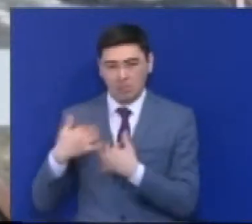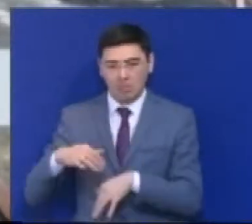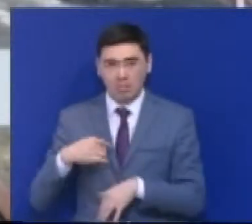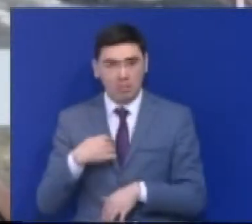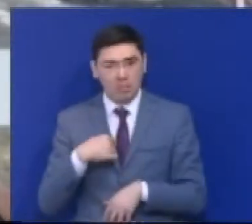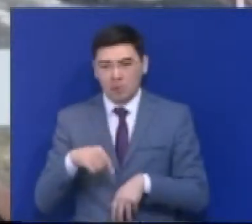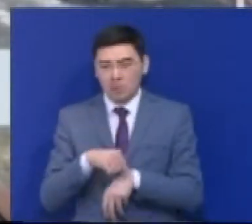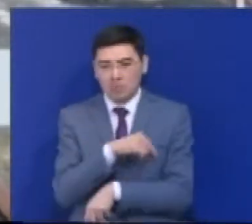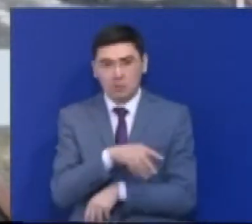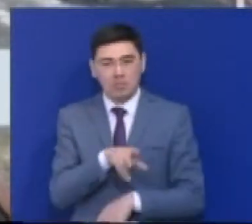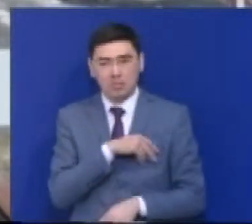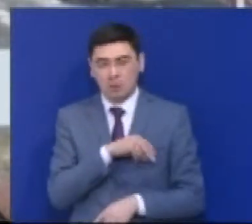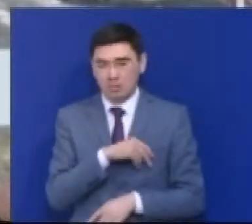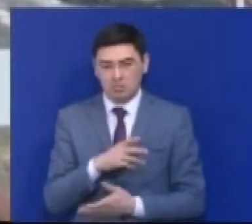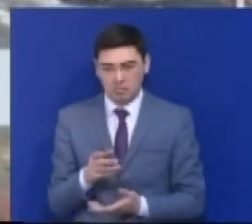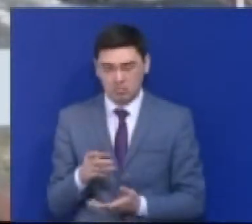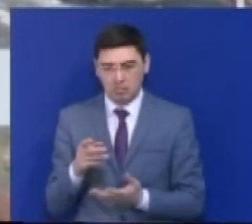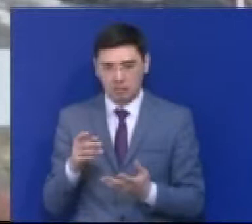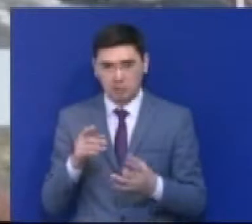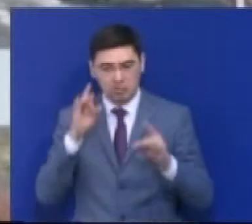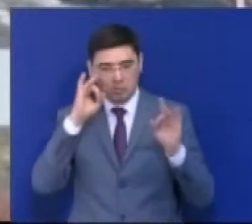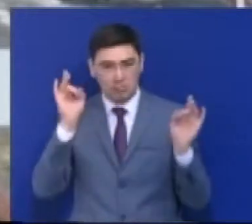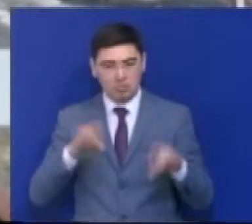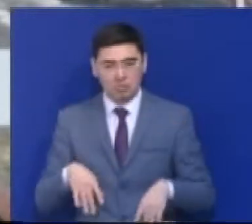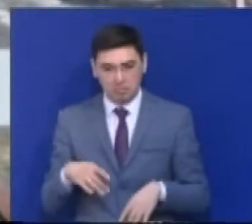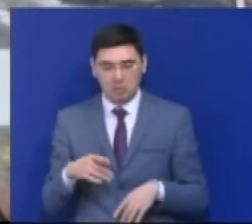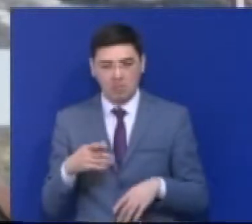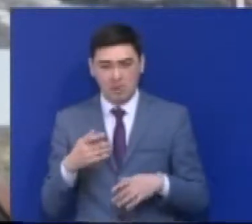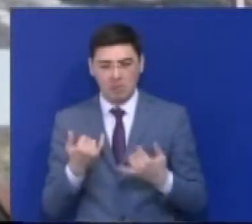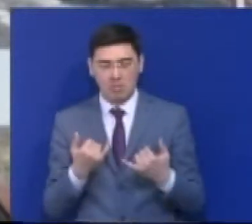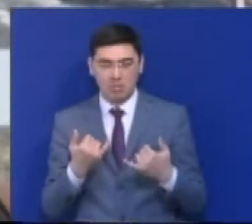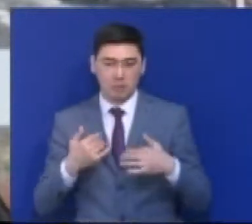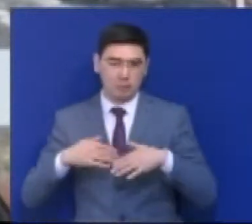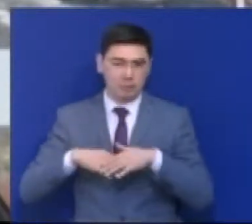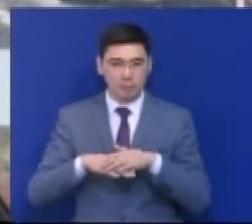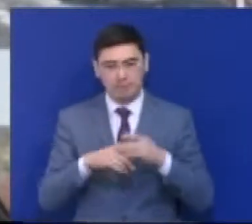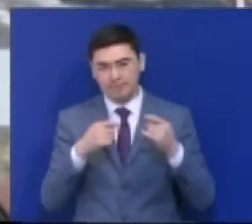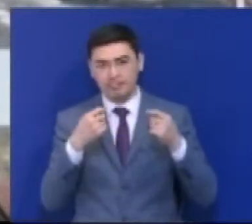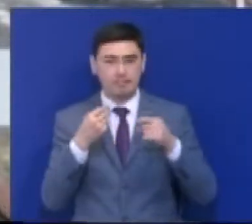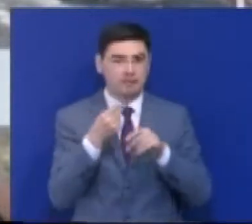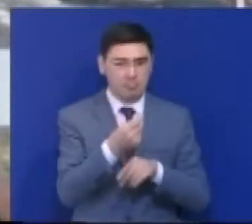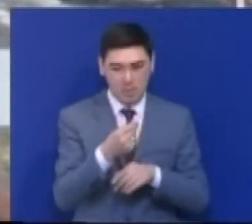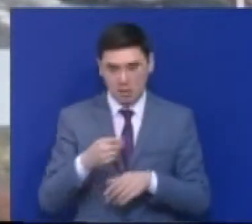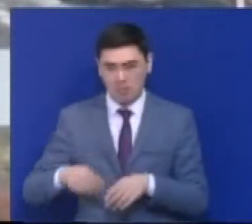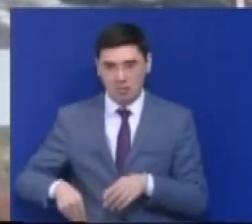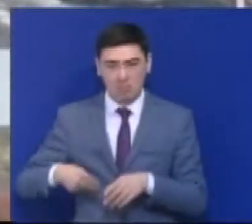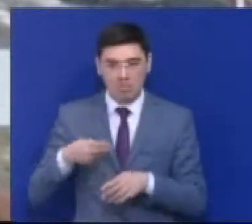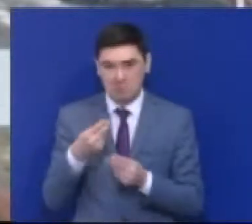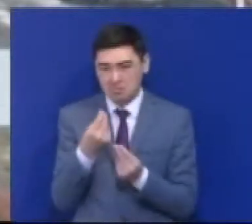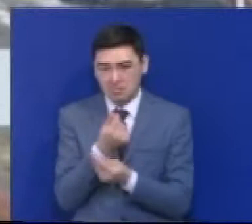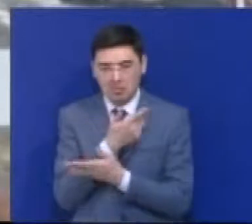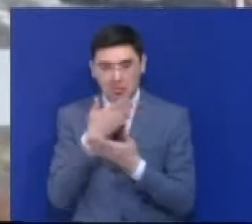де байқамай қалдым. Сол кезде енді шығып бара жатқан болатын, бірақ бастысы сол кезде алған тауарға төлеп